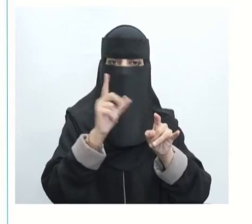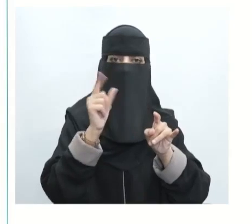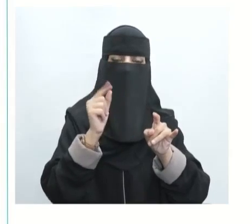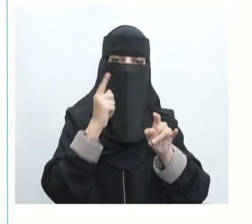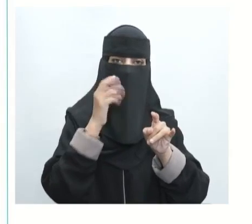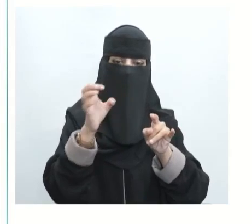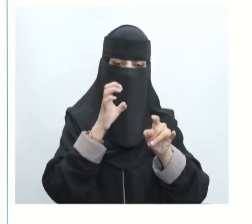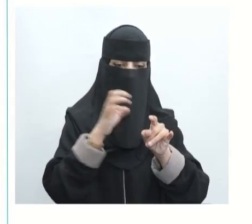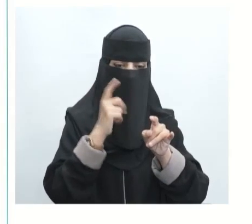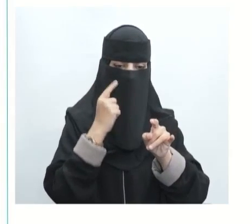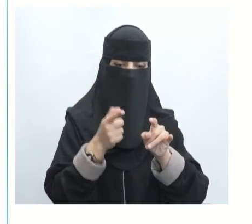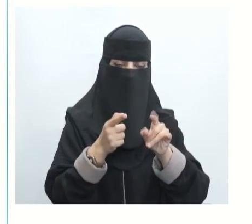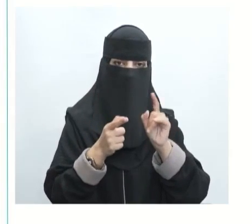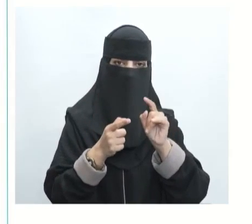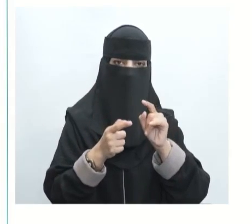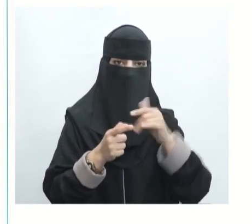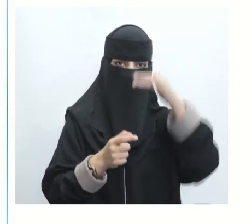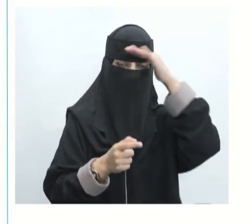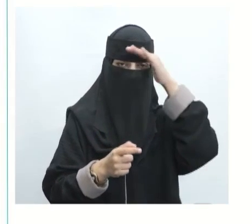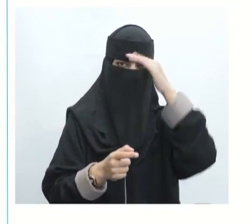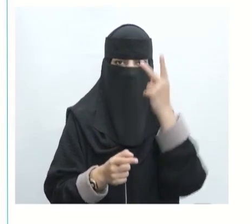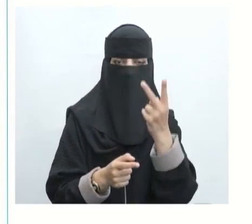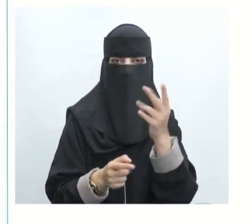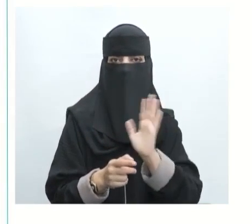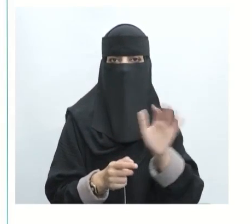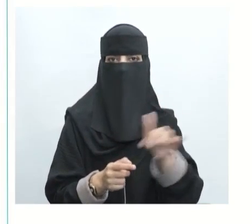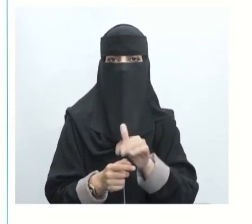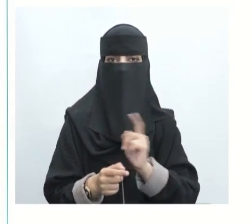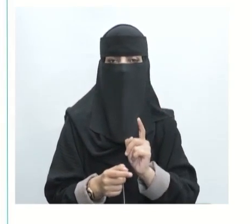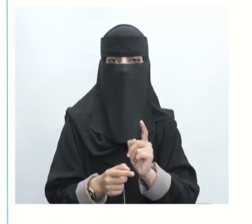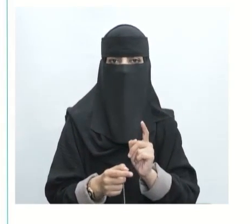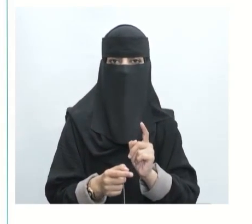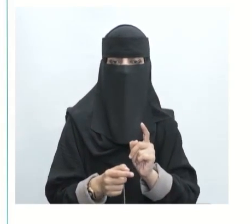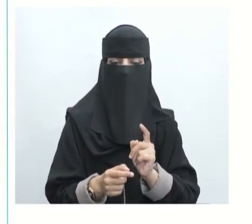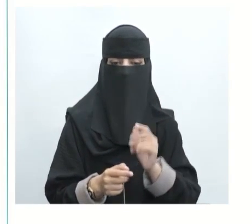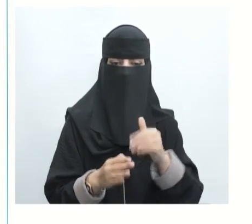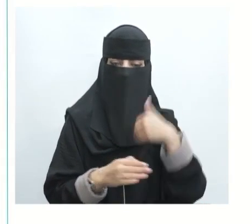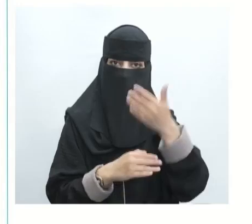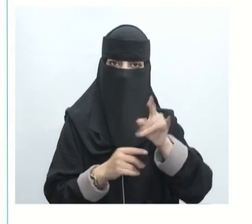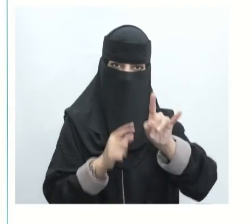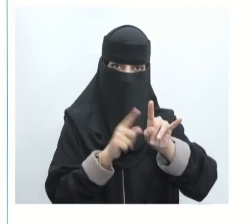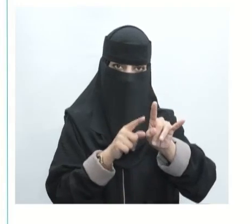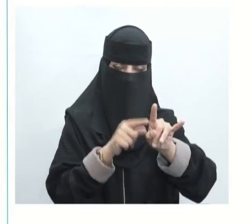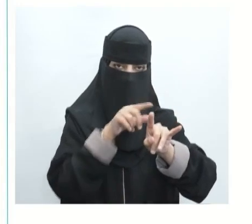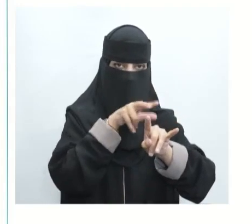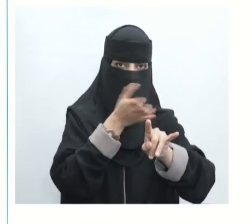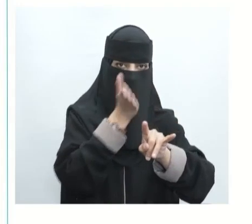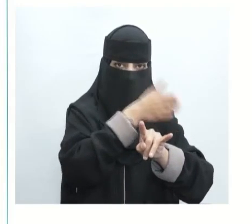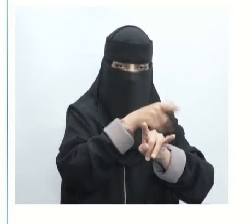أحسنتم، بارك الله فيكم، إلا جنديين. إذا ما بعد إلا قد